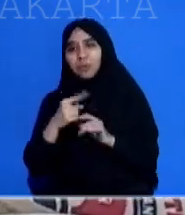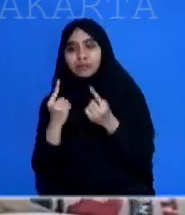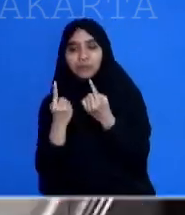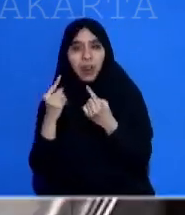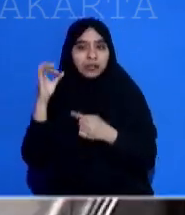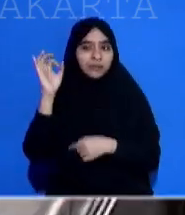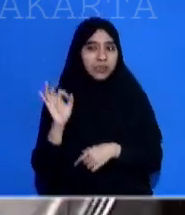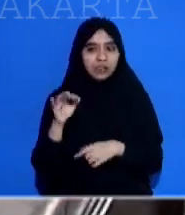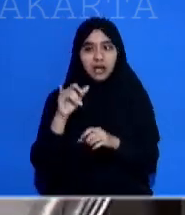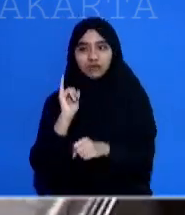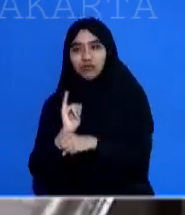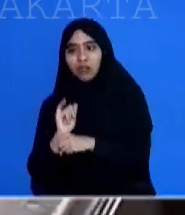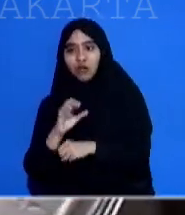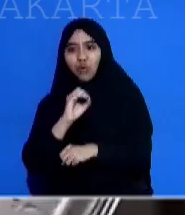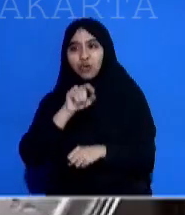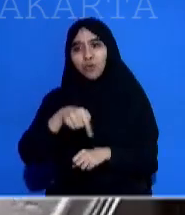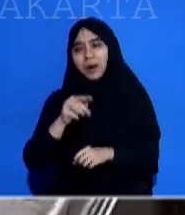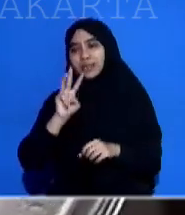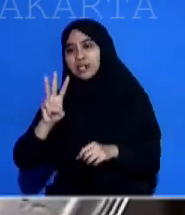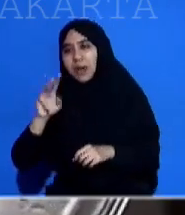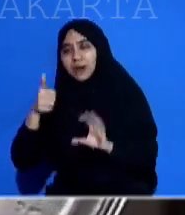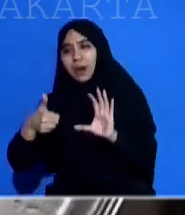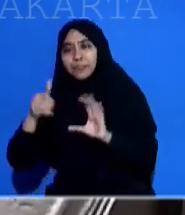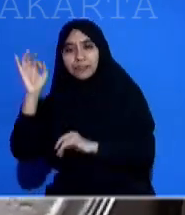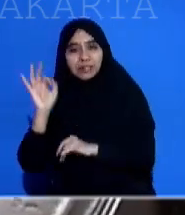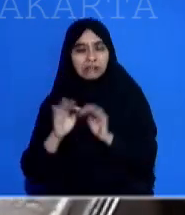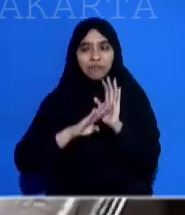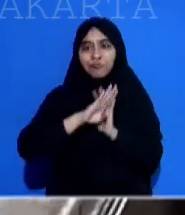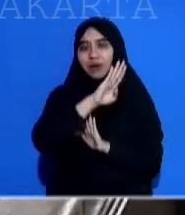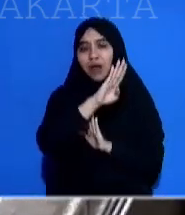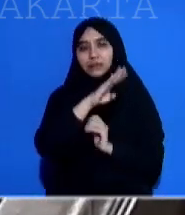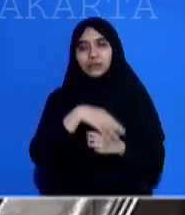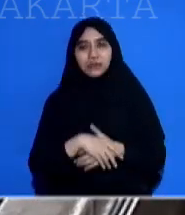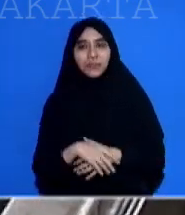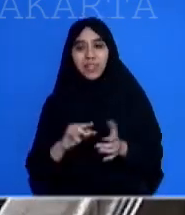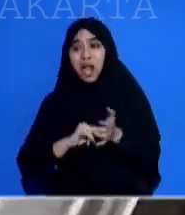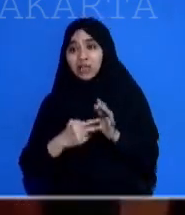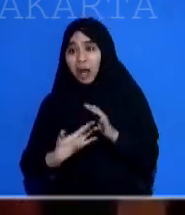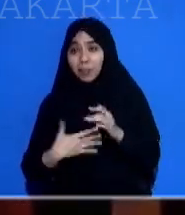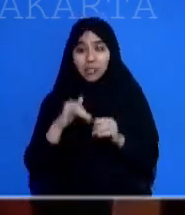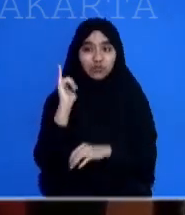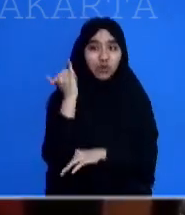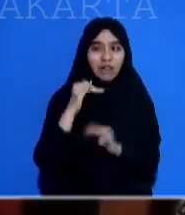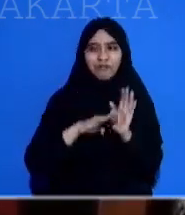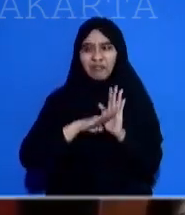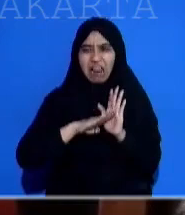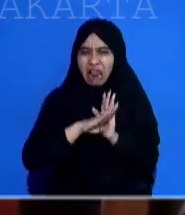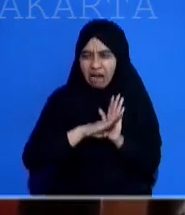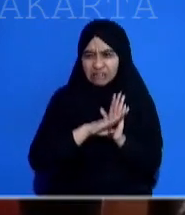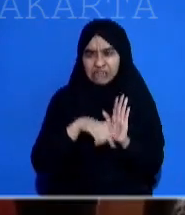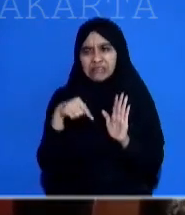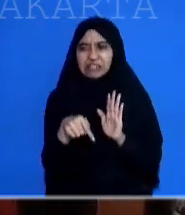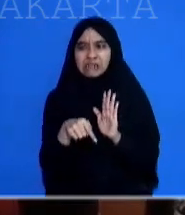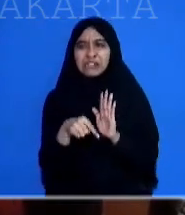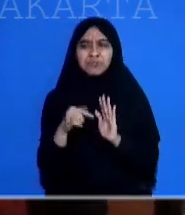inflasi sebesar 0,36% maka akan membuat inflasi di DIY relatif rendah sebesar 0,09%